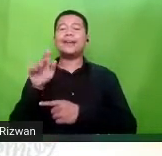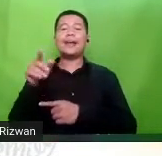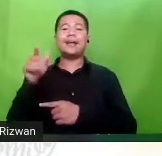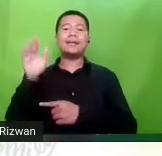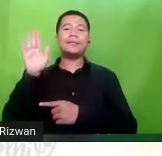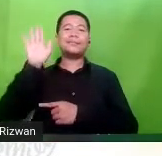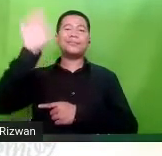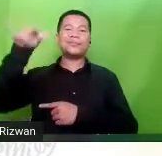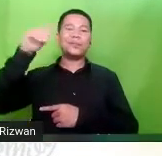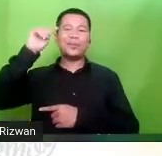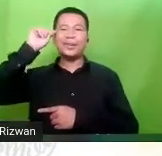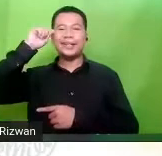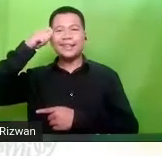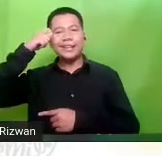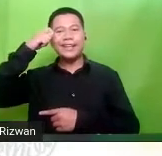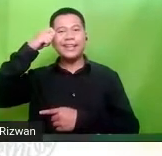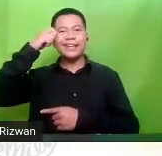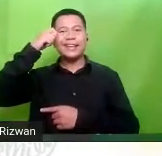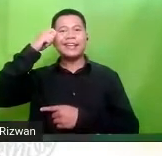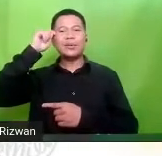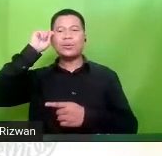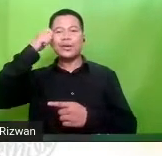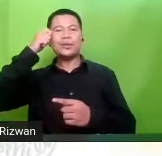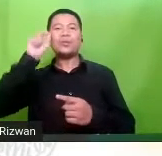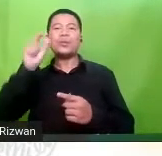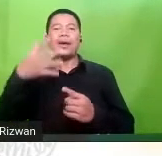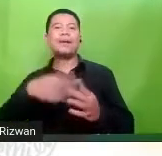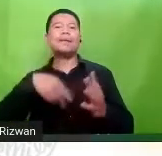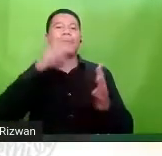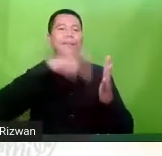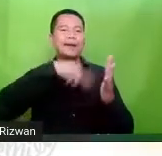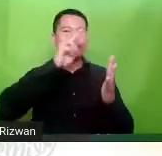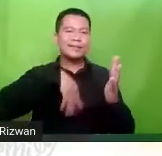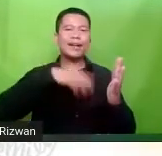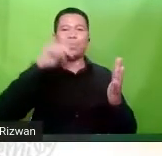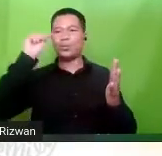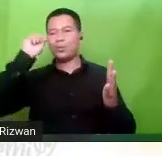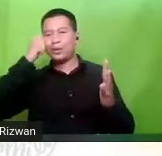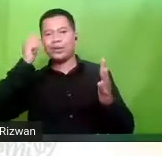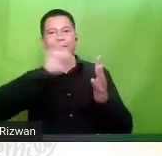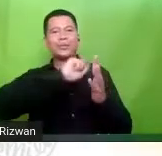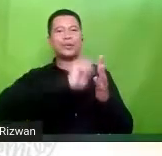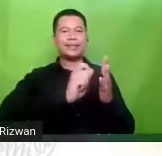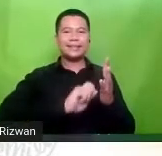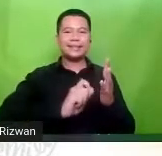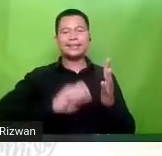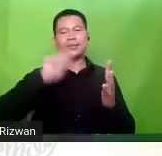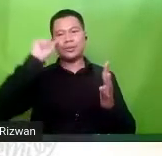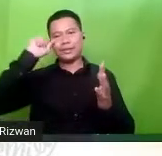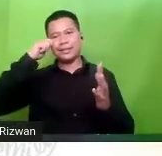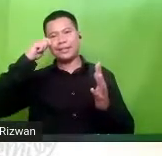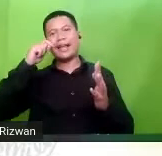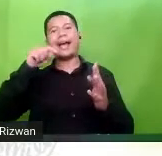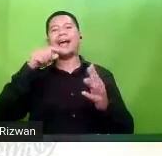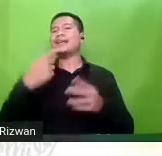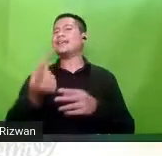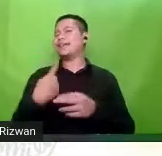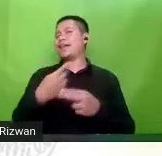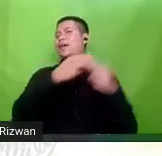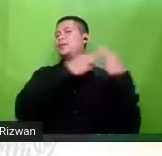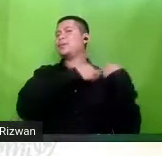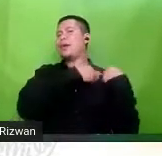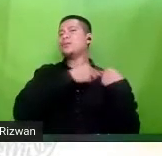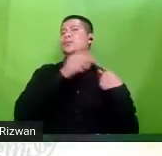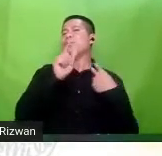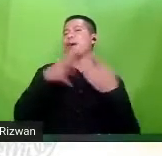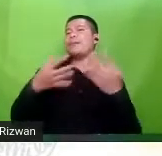hal baca dan tulis. Tugas kita adalah membedakan atau